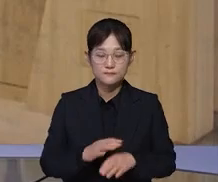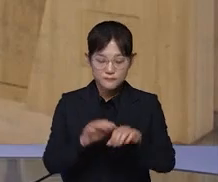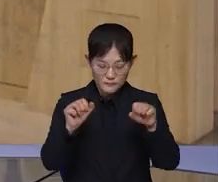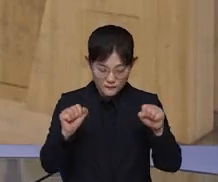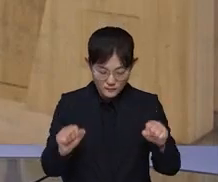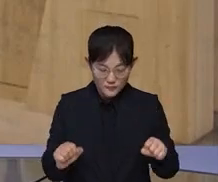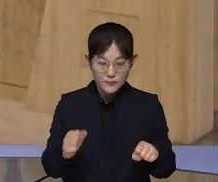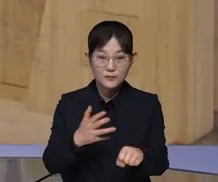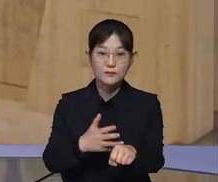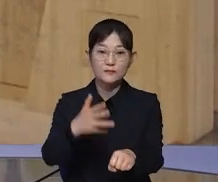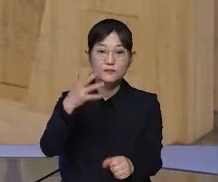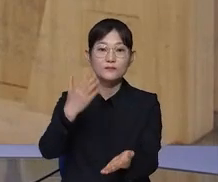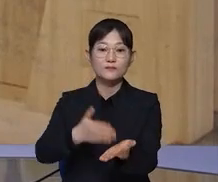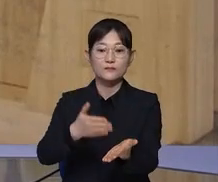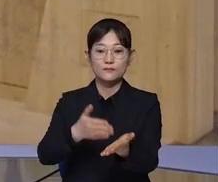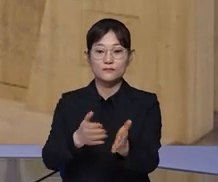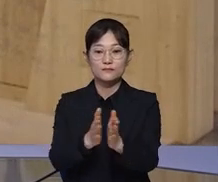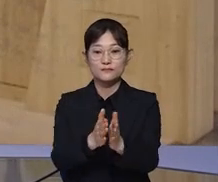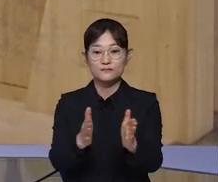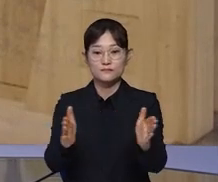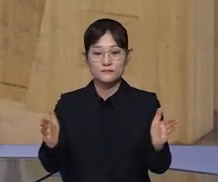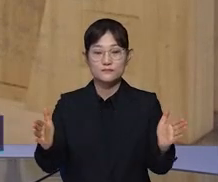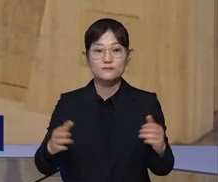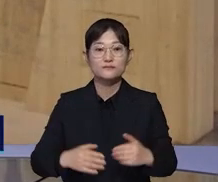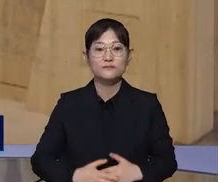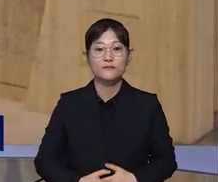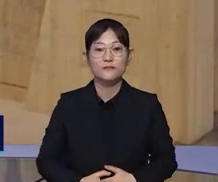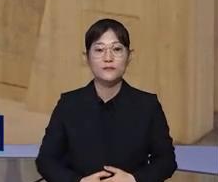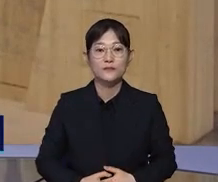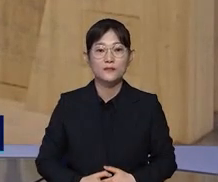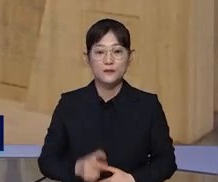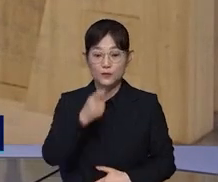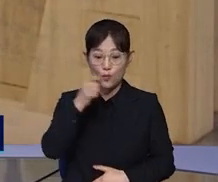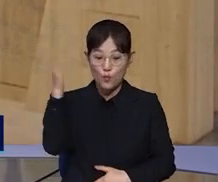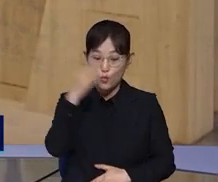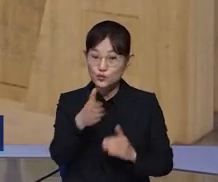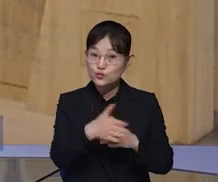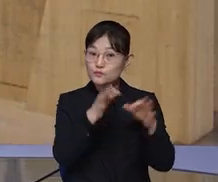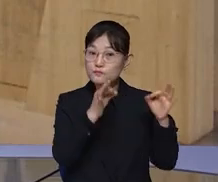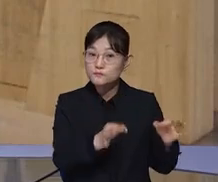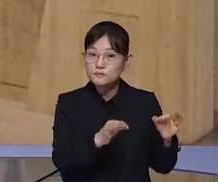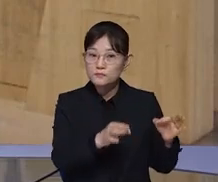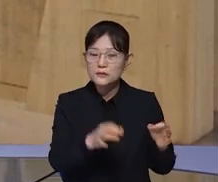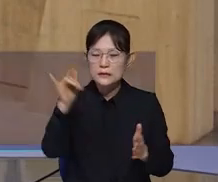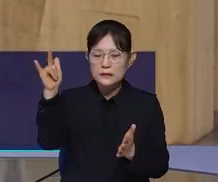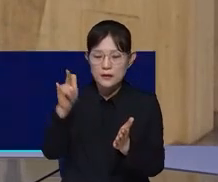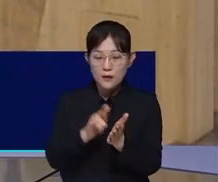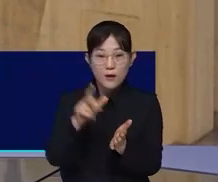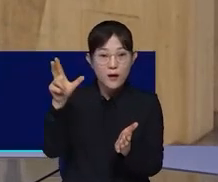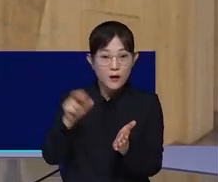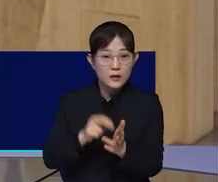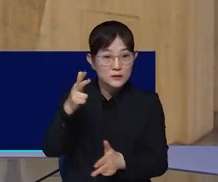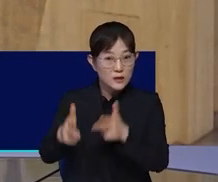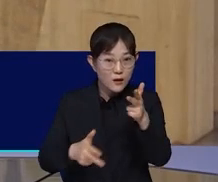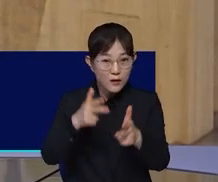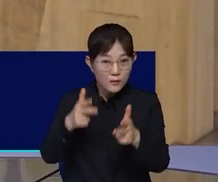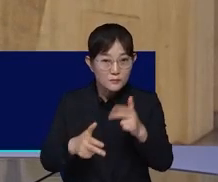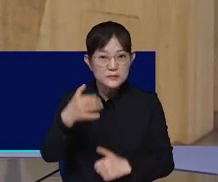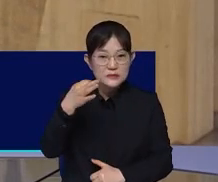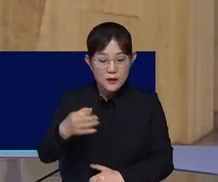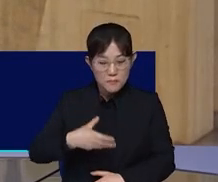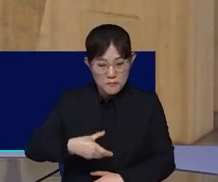시청자 여러분 안녕하십니까? KBC 8시 뉴스 시작합니다. 여수수협이 태양광 사업자금 대출을 부실하게